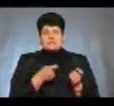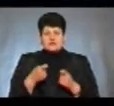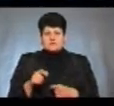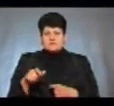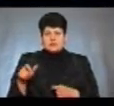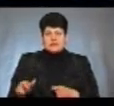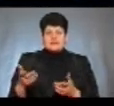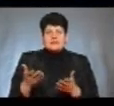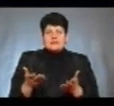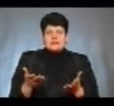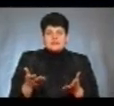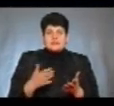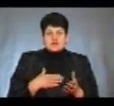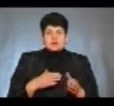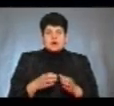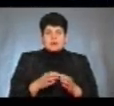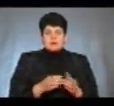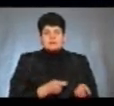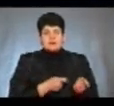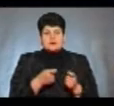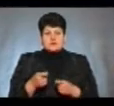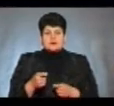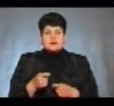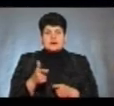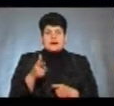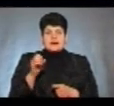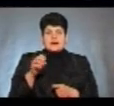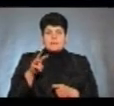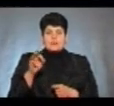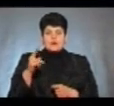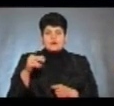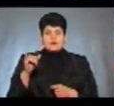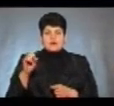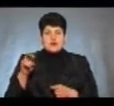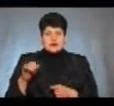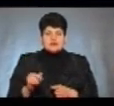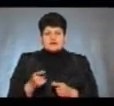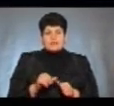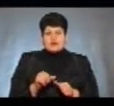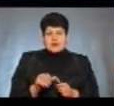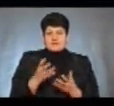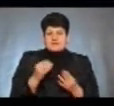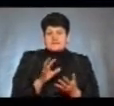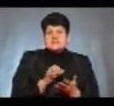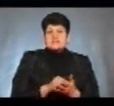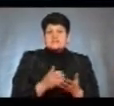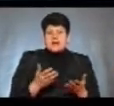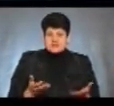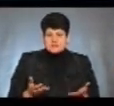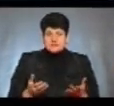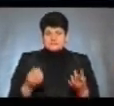транспортування пацієнтів, яких наша громада доставляє на гемодіаліз, і тому деякі дні він зайнятий.